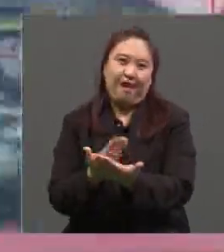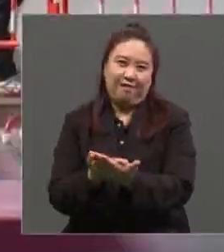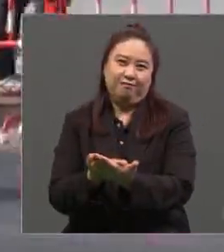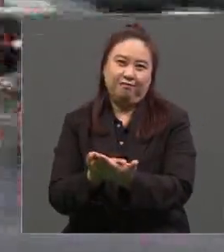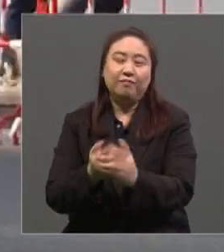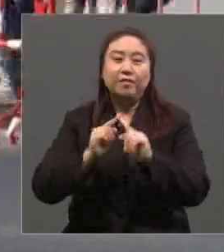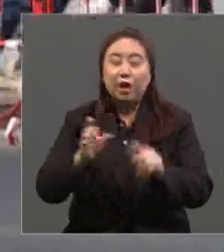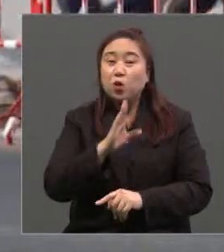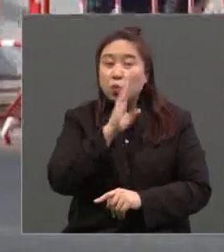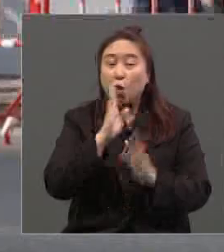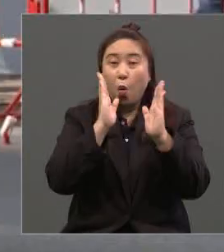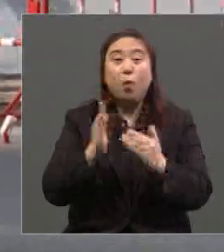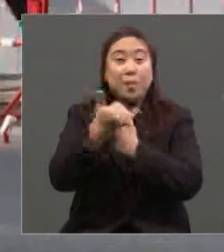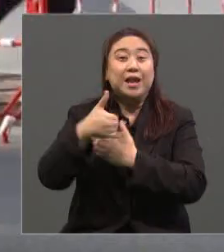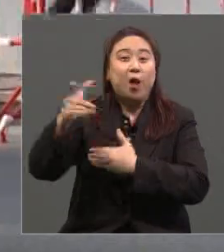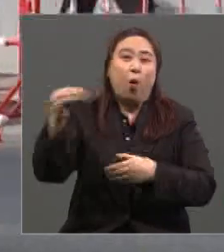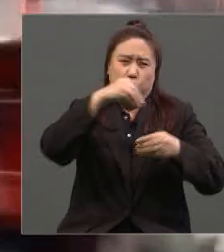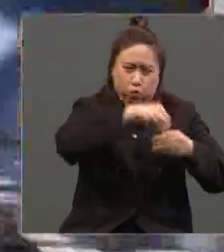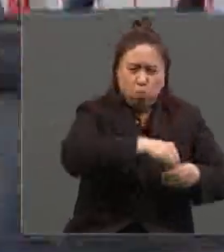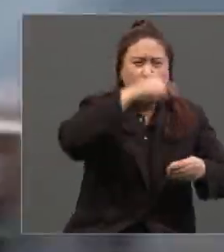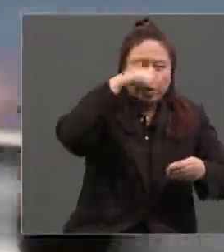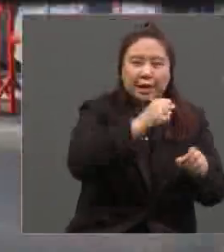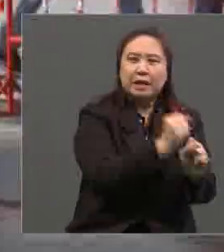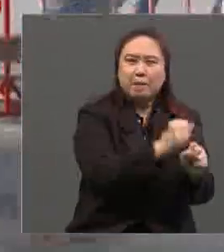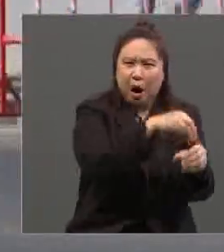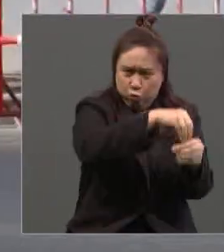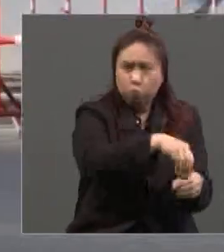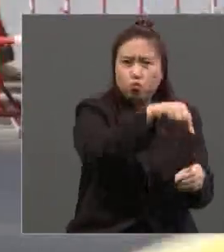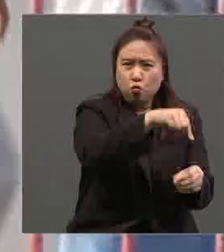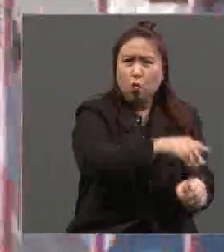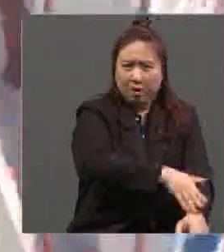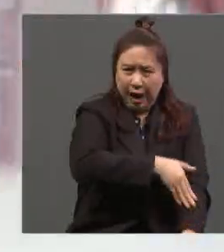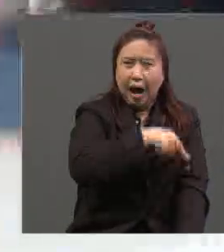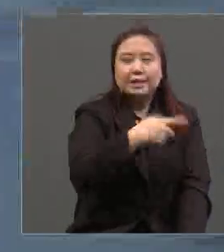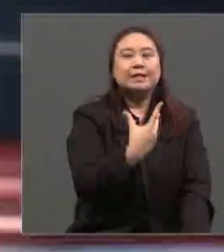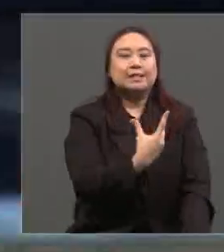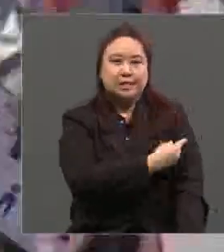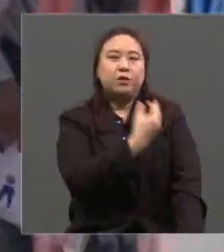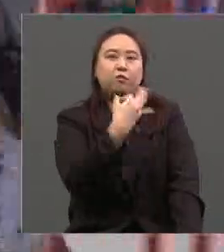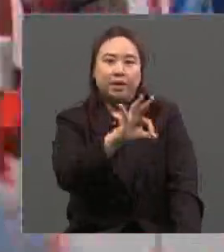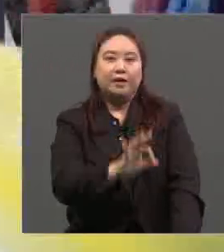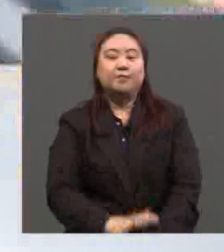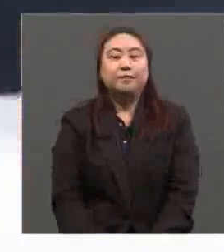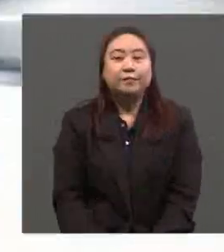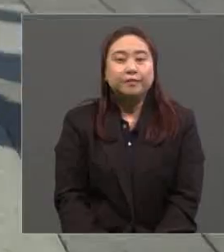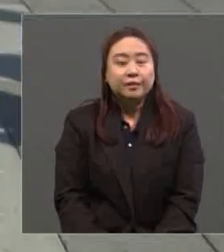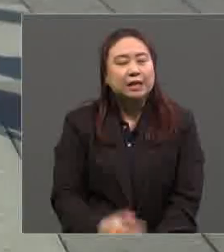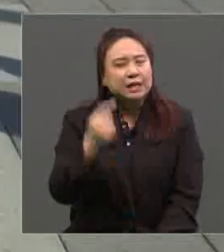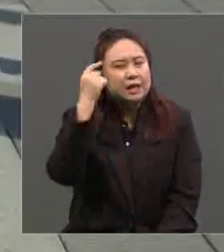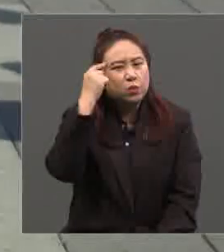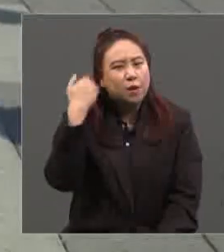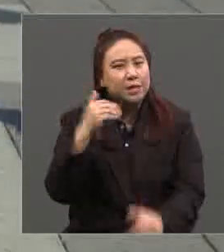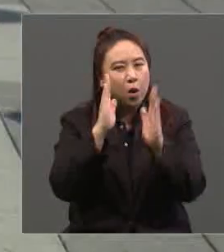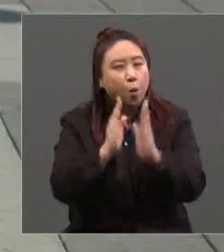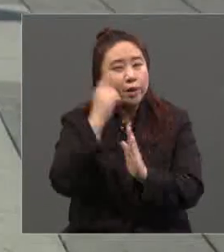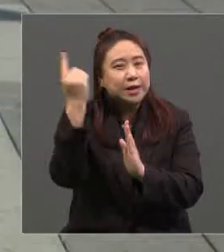ชาวต่างชาติที่อยู่ในบ้านเราในระยะยาวอย่างเช่นทำงานที่นี่อยู่แล้วอันนี้ฉีดให้ฟรีนะคะซึ่งก็คาดว่าจะมีนักท่องเที่ยว